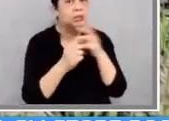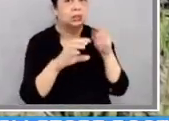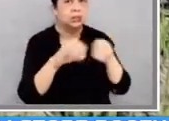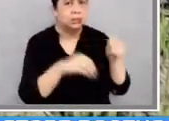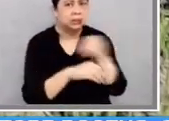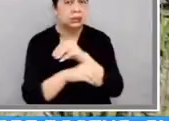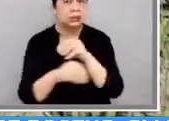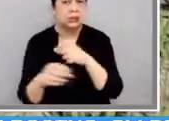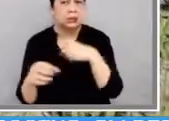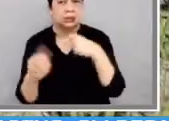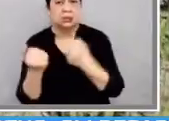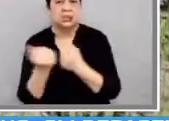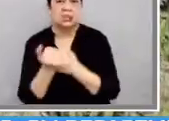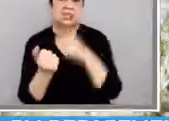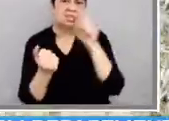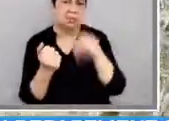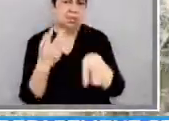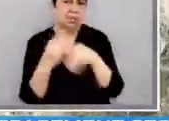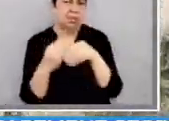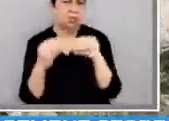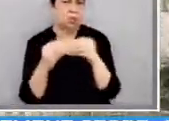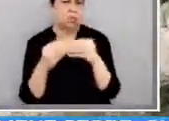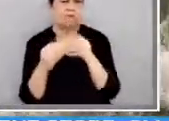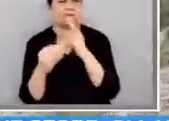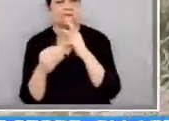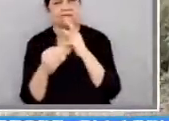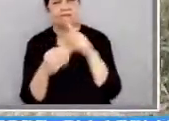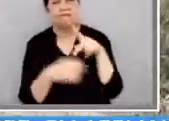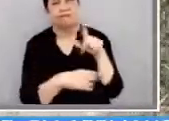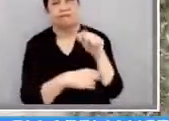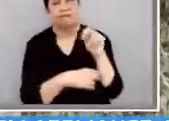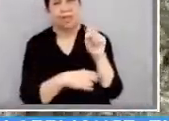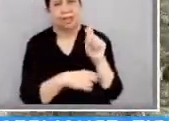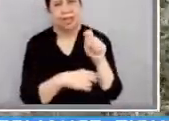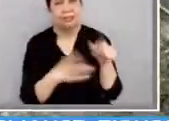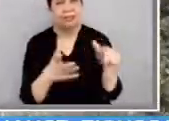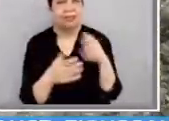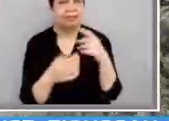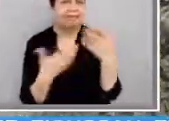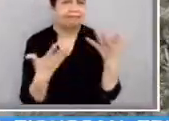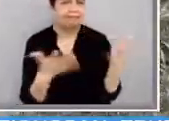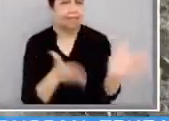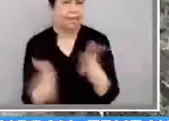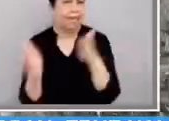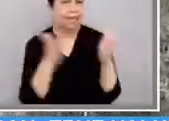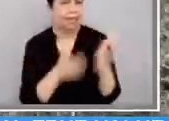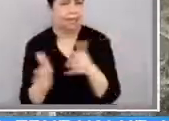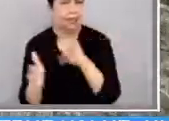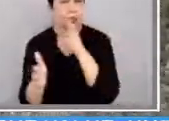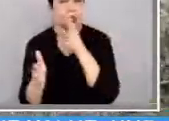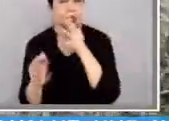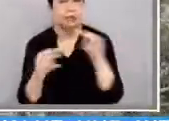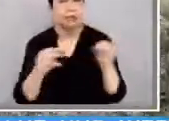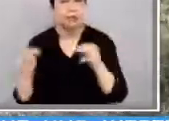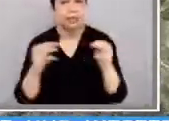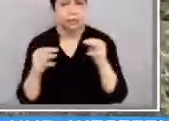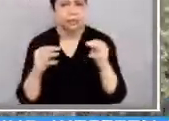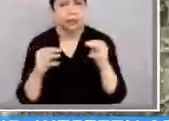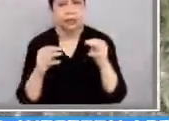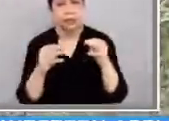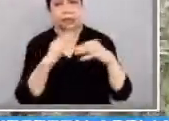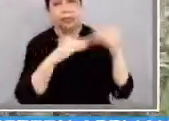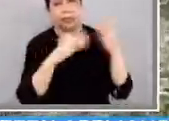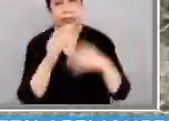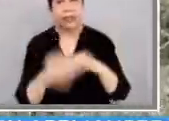So dapat po talaga dagdagan pa natin yung mga dams natin at mga water management infra natin. Yun po ang